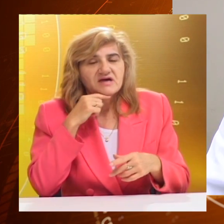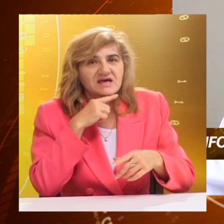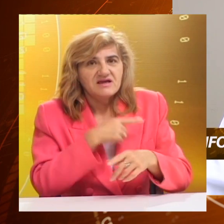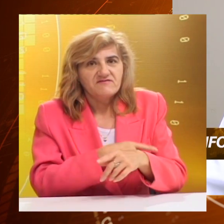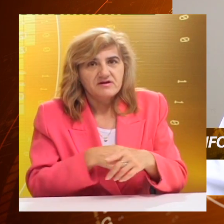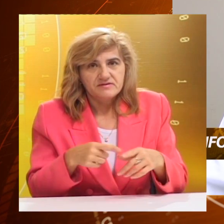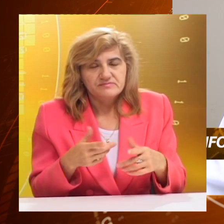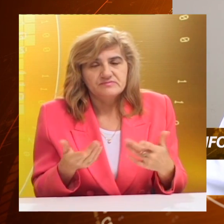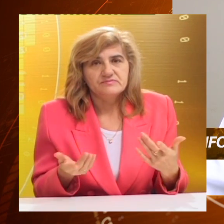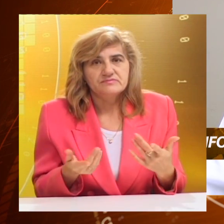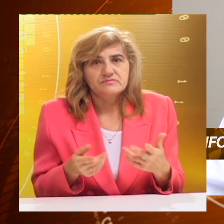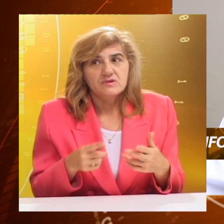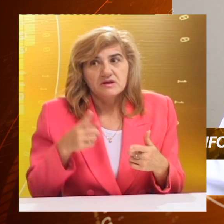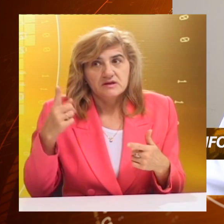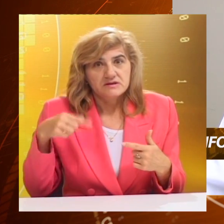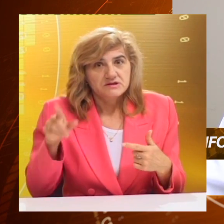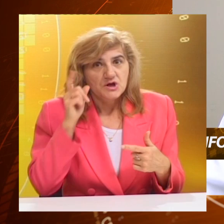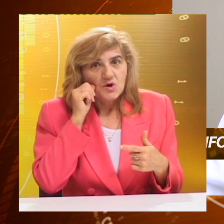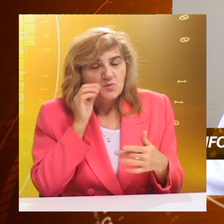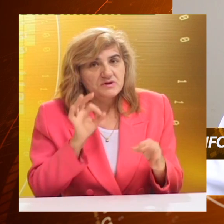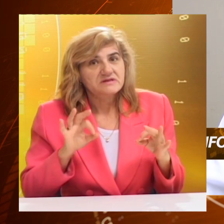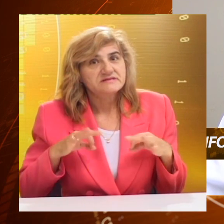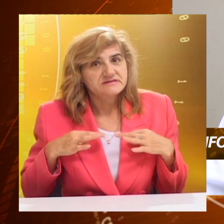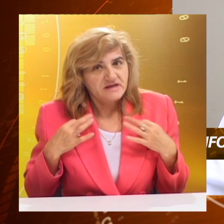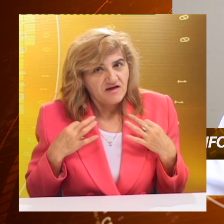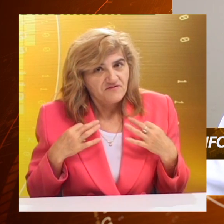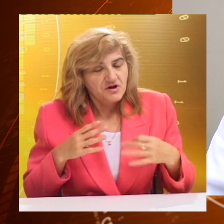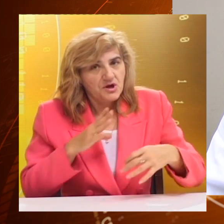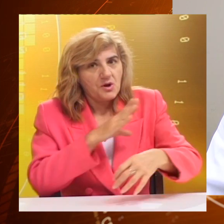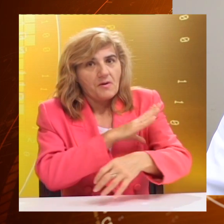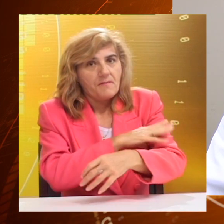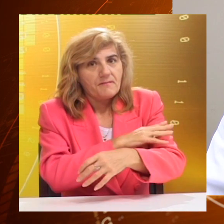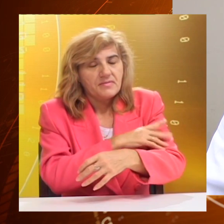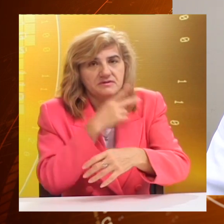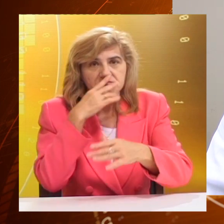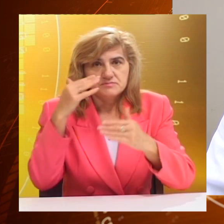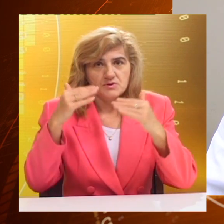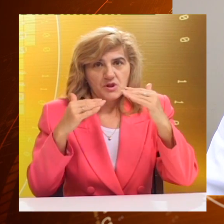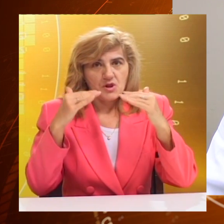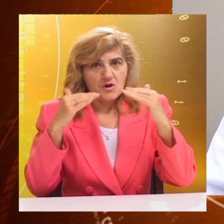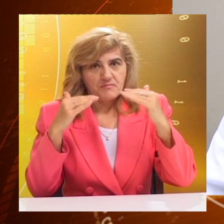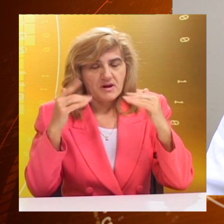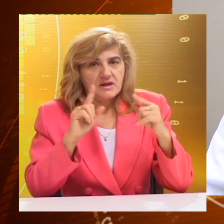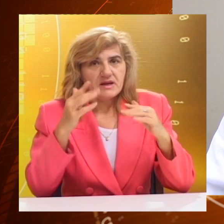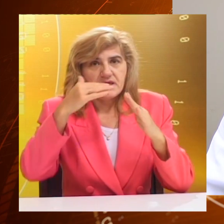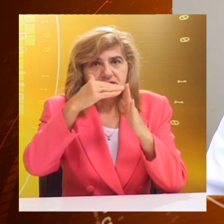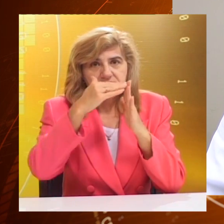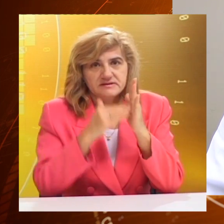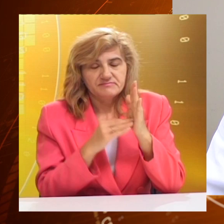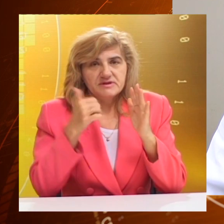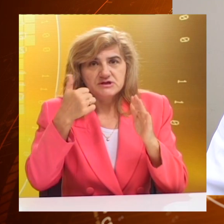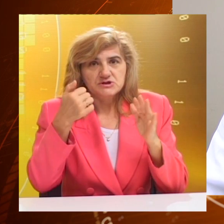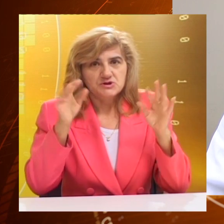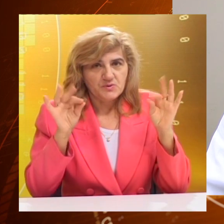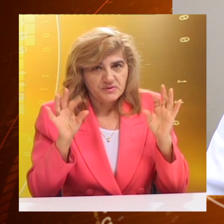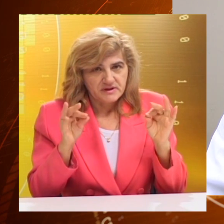osoba potpuno zdrava, onda ne postoji. Znači, mi merimo i pritisak, znači treba pritisak da bude u granicama normale, da ne